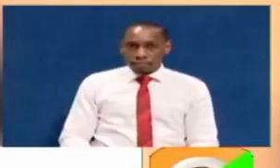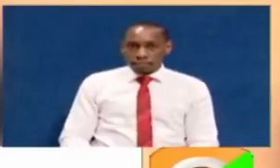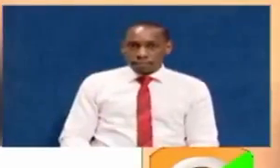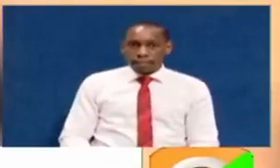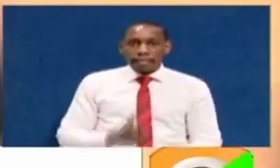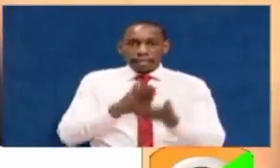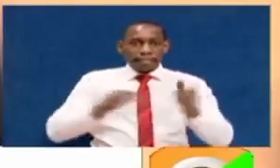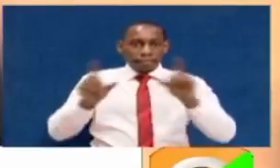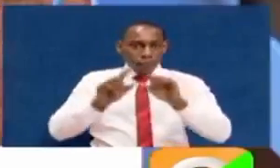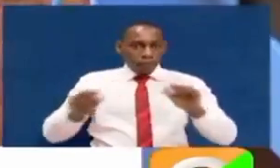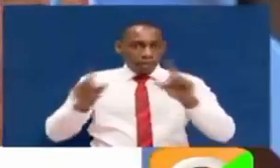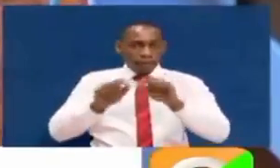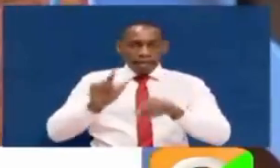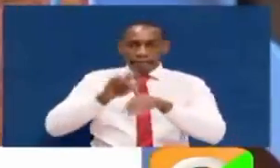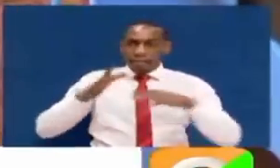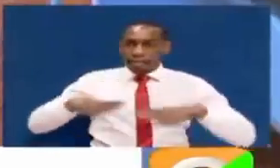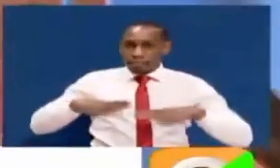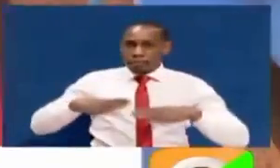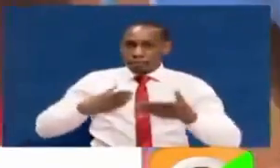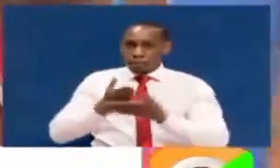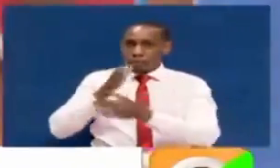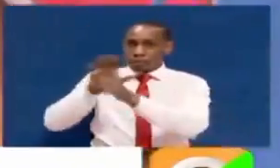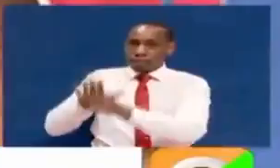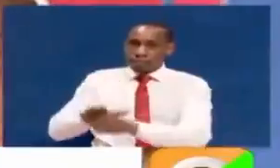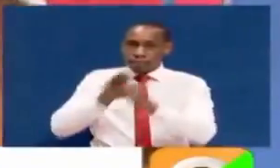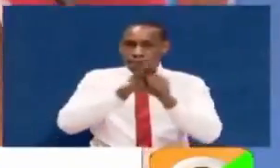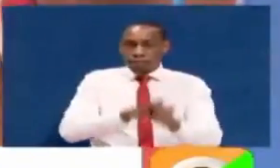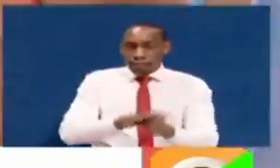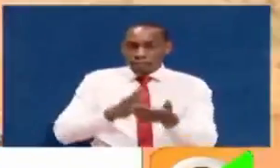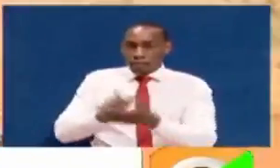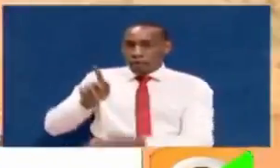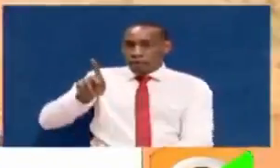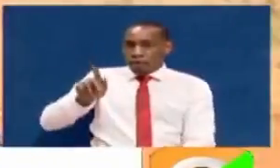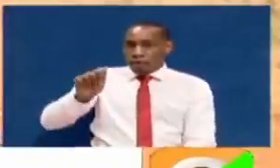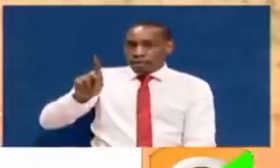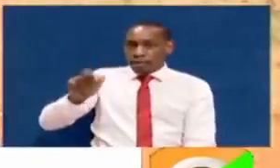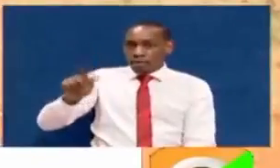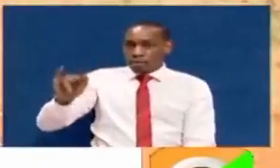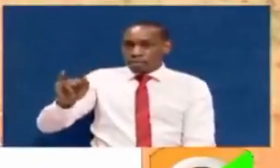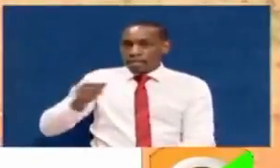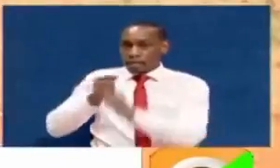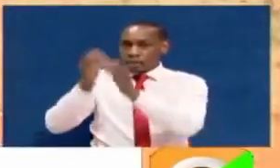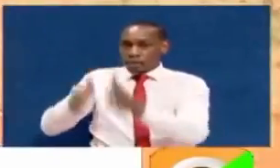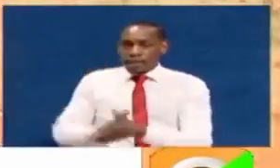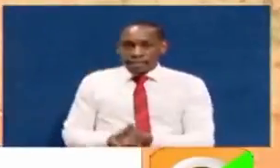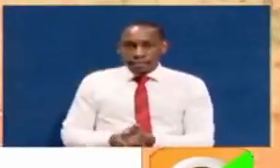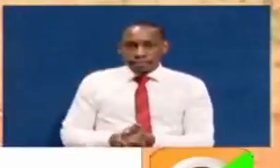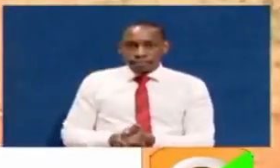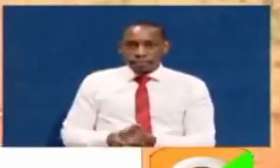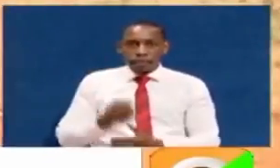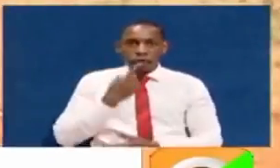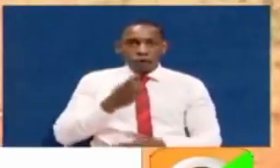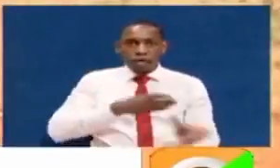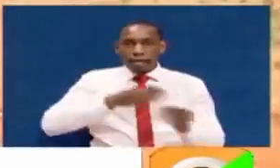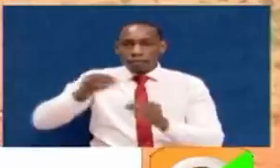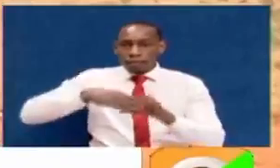These are some of the alleged victims of abuse by Kakuzi Limited security personnel. Wakaniambia hebu toka na